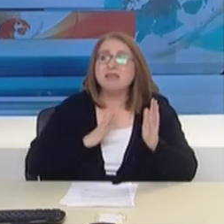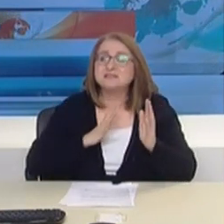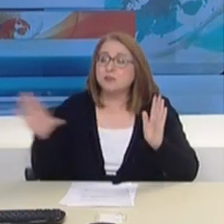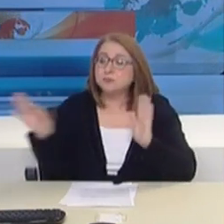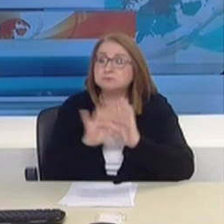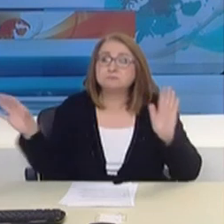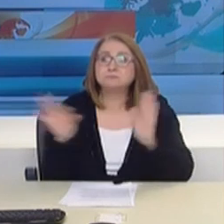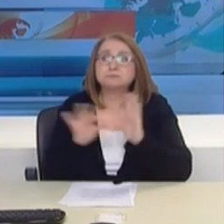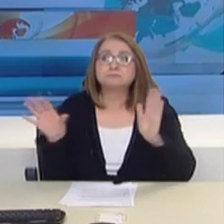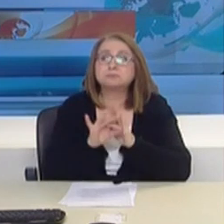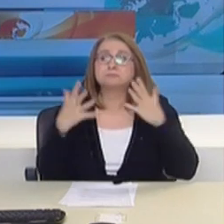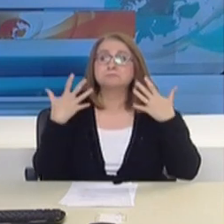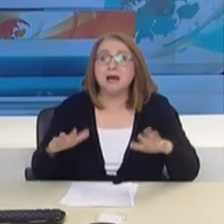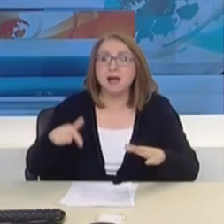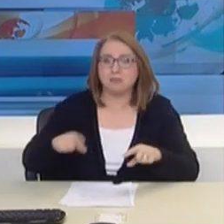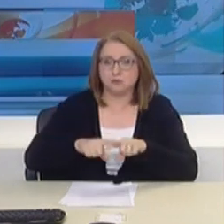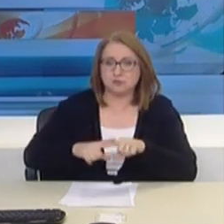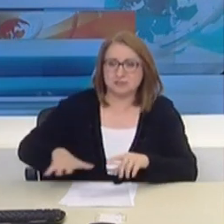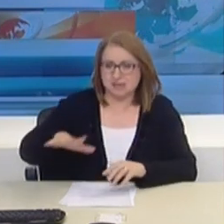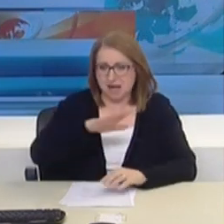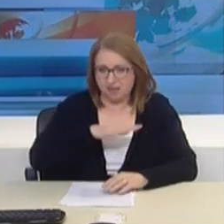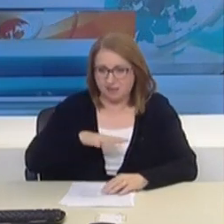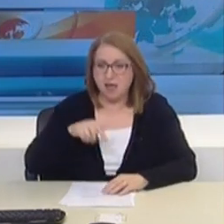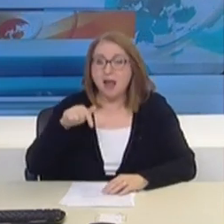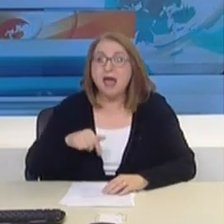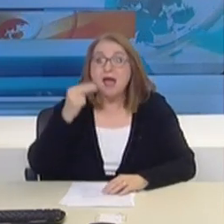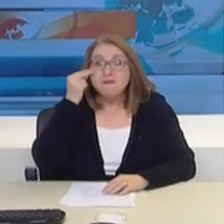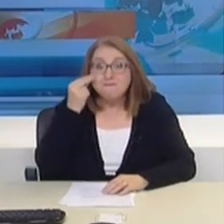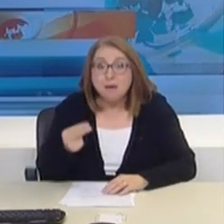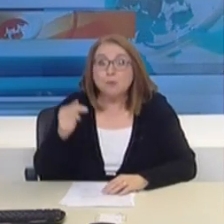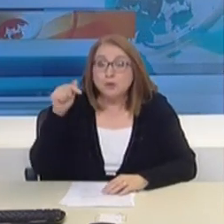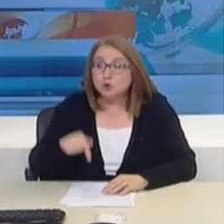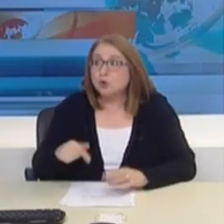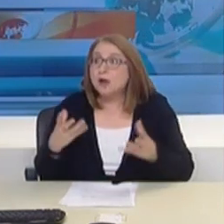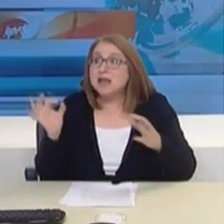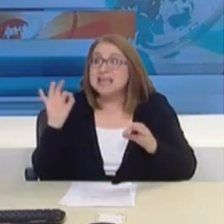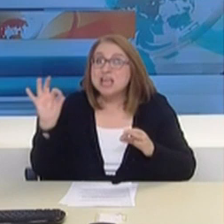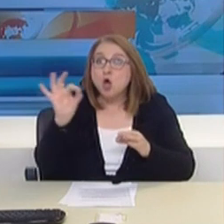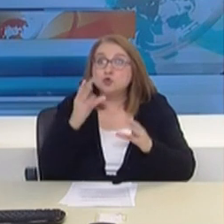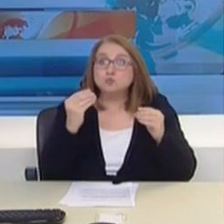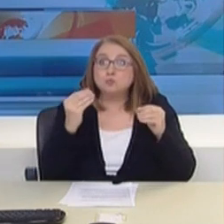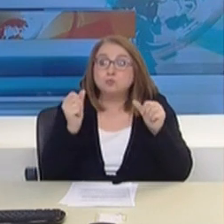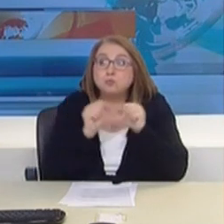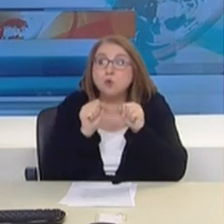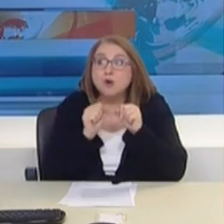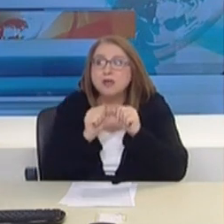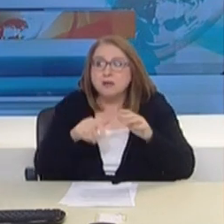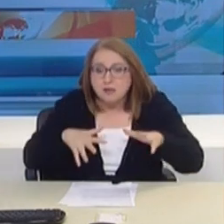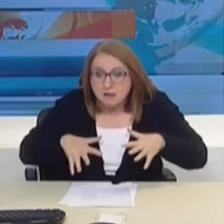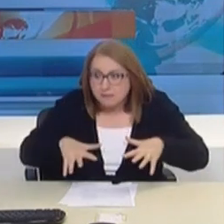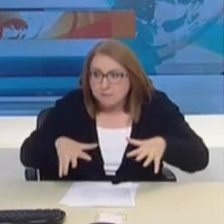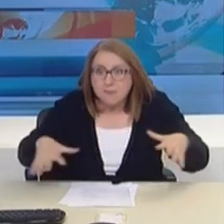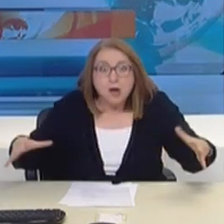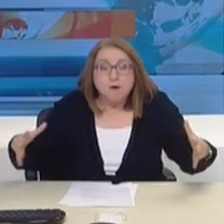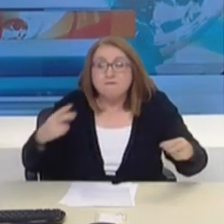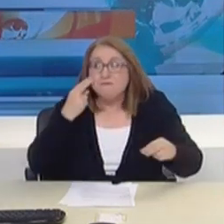μια βεβαιότητα, αλλά και δείχνουν πόσο κοντά μας μπορεί να είναι ο ιός. Μας αφορά όλους. Πρέπει να τονίσω εδώ πως